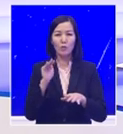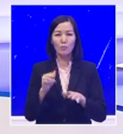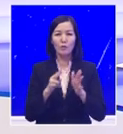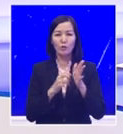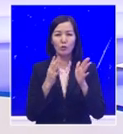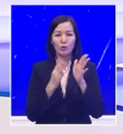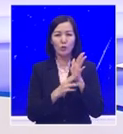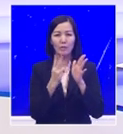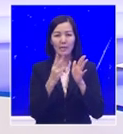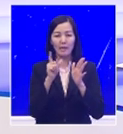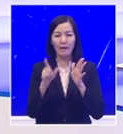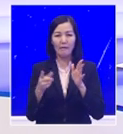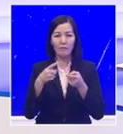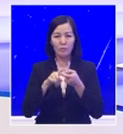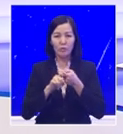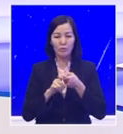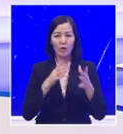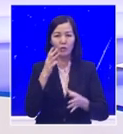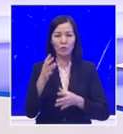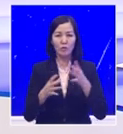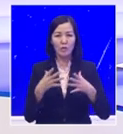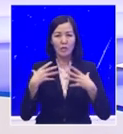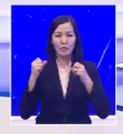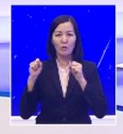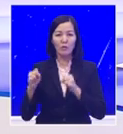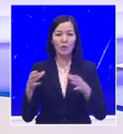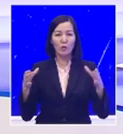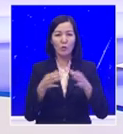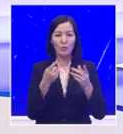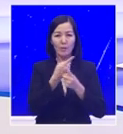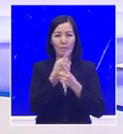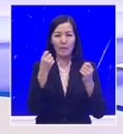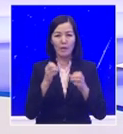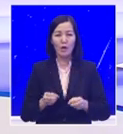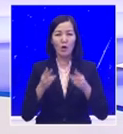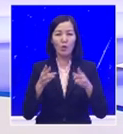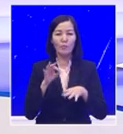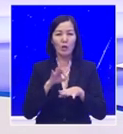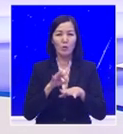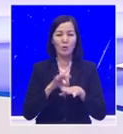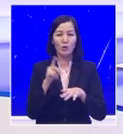550792 адам жұқтырған. Дүниежүзілік денсаулық сақтау ұйымының мәліметіне сүйенсек, қауіпті кеселден